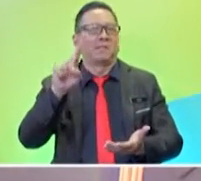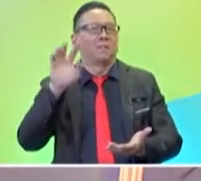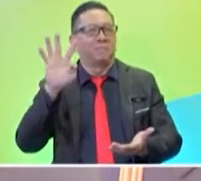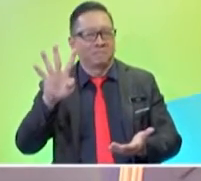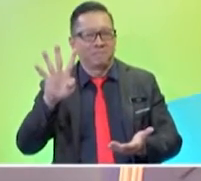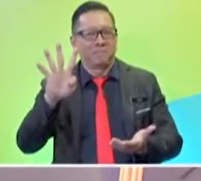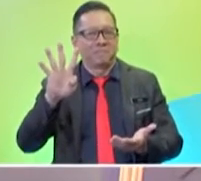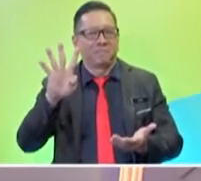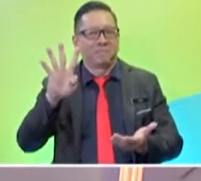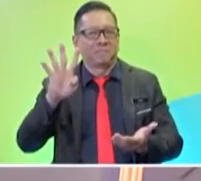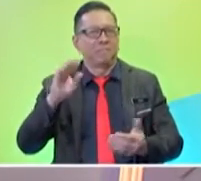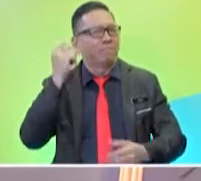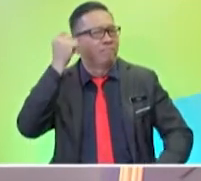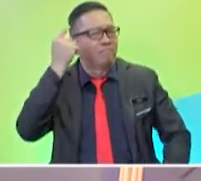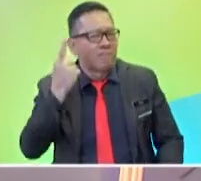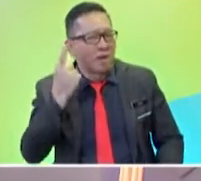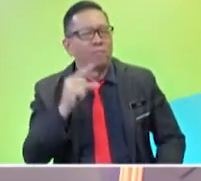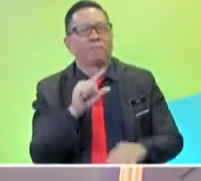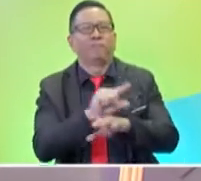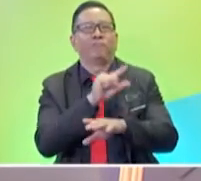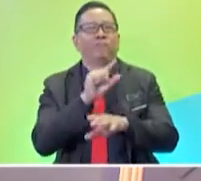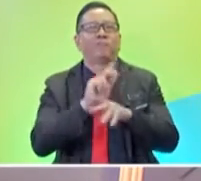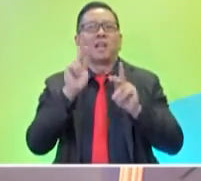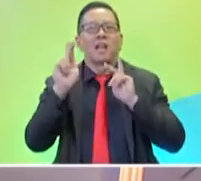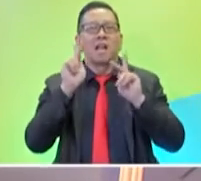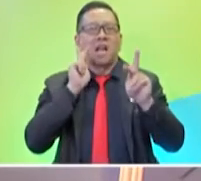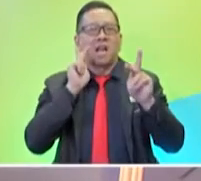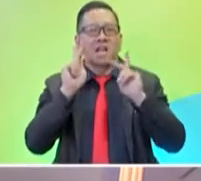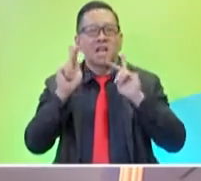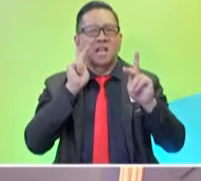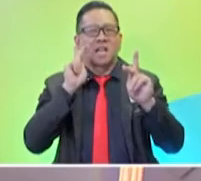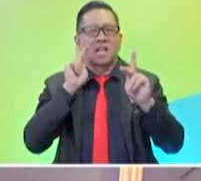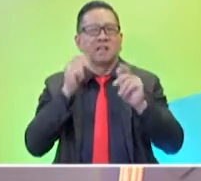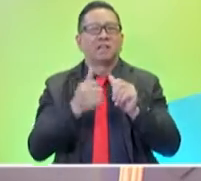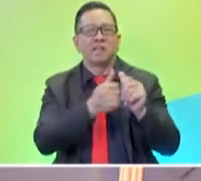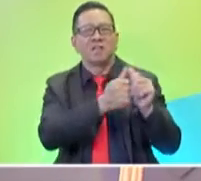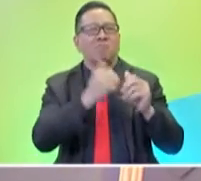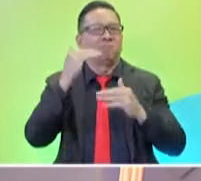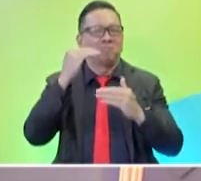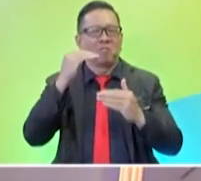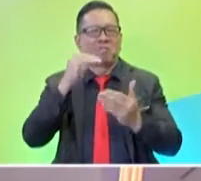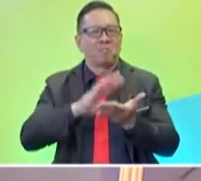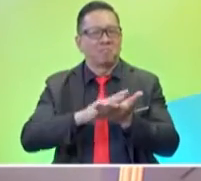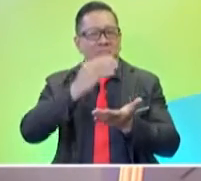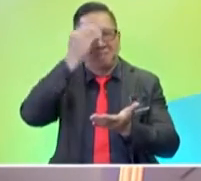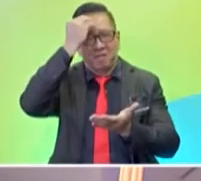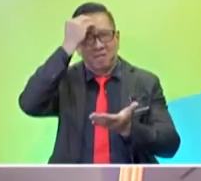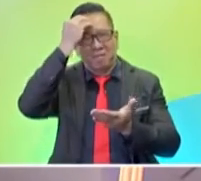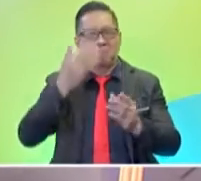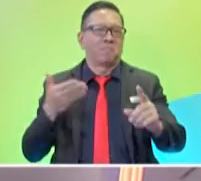5.1.4 iaitu memahami dan menggunakan kata tugas mengikut konteks. Kita fokuskan kepada